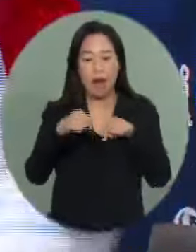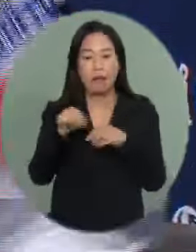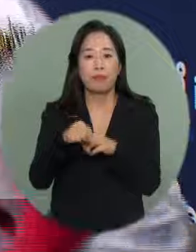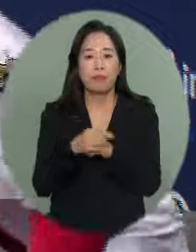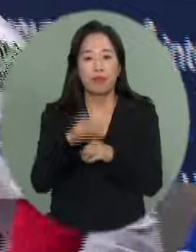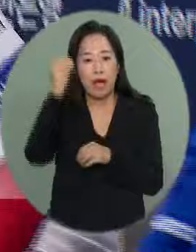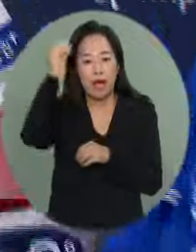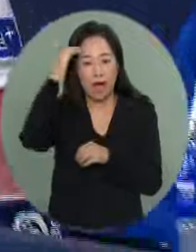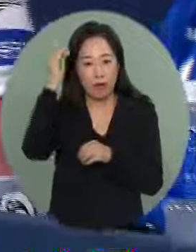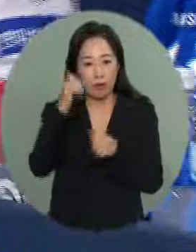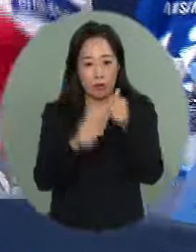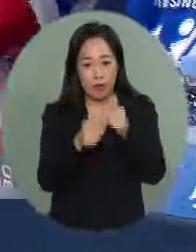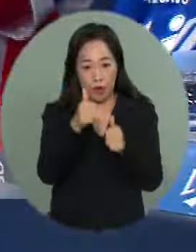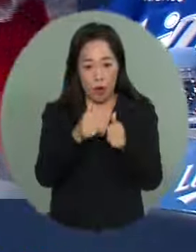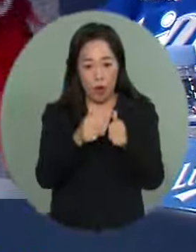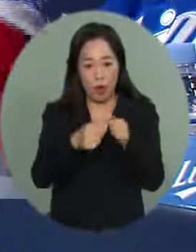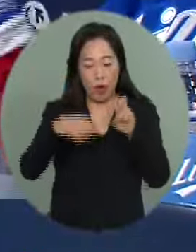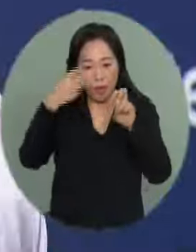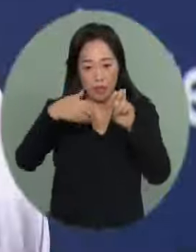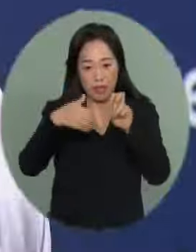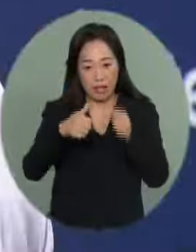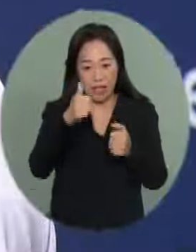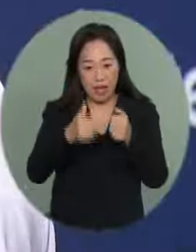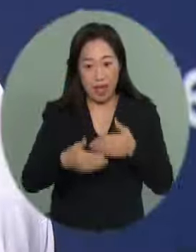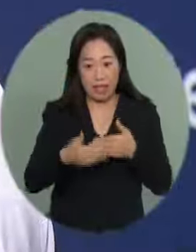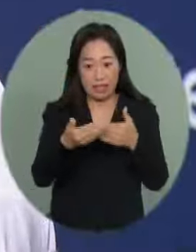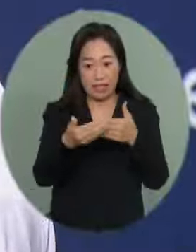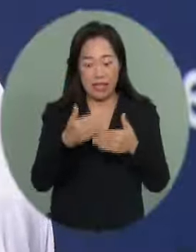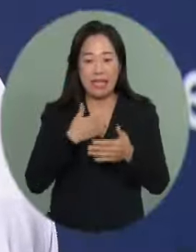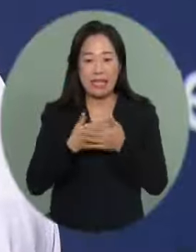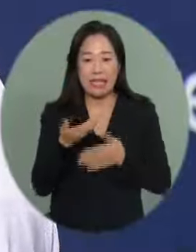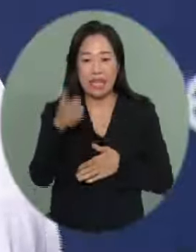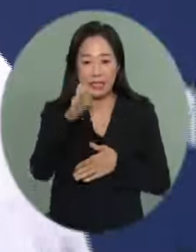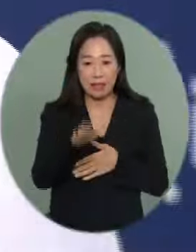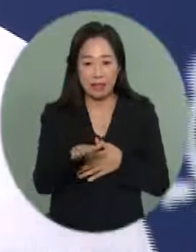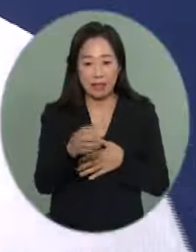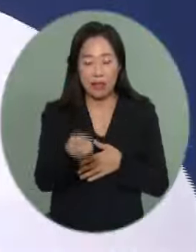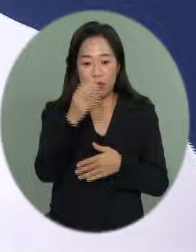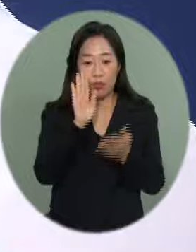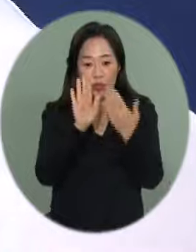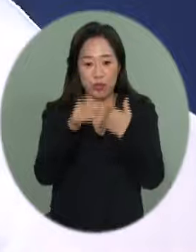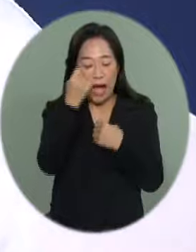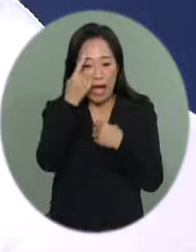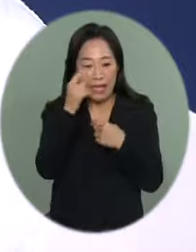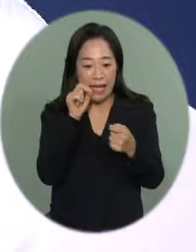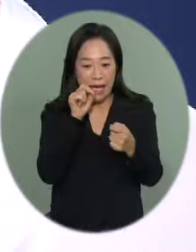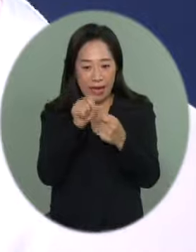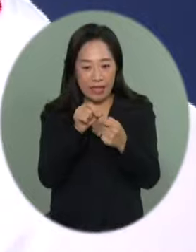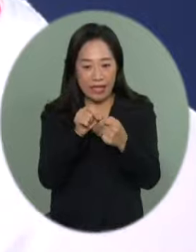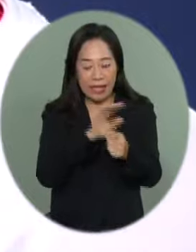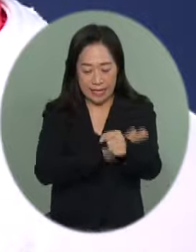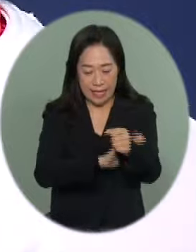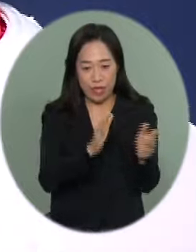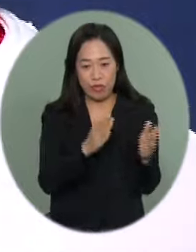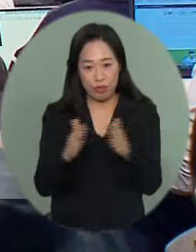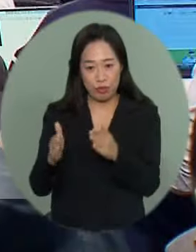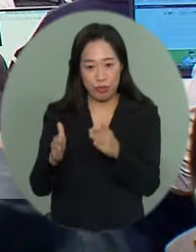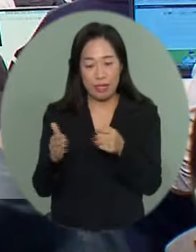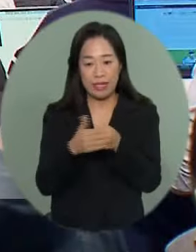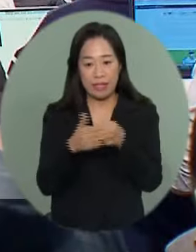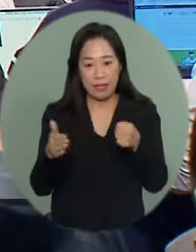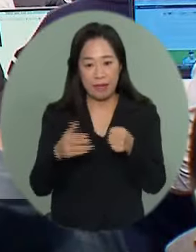한국 시리즈 미디어데이에서 긴장은 되지만 시즌 우승 이후 한 달 가까이 잘 준비해온 만큼 7년